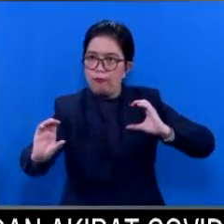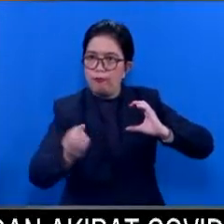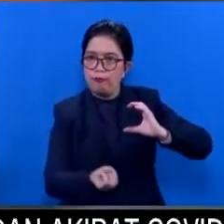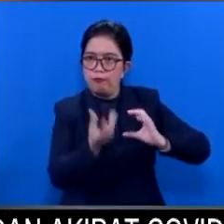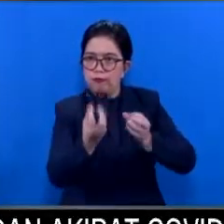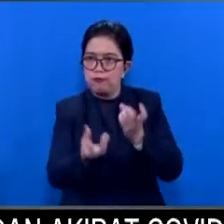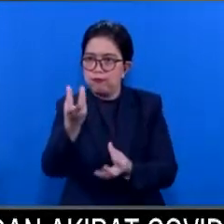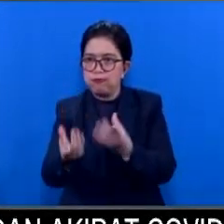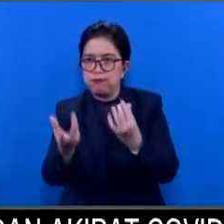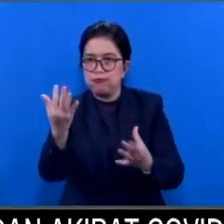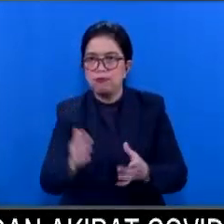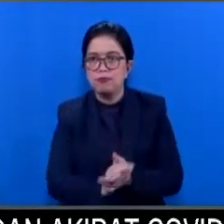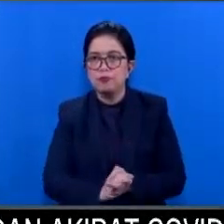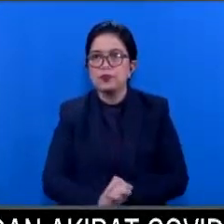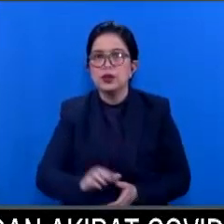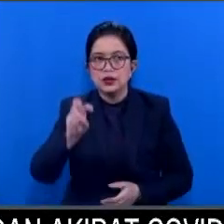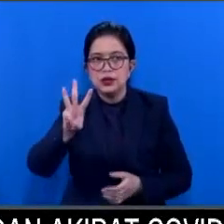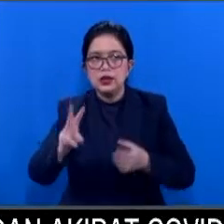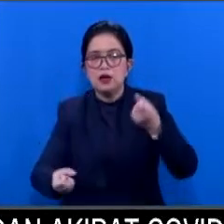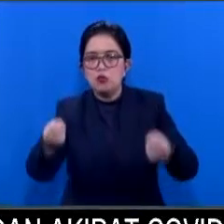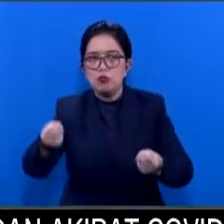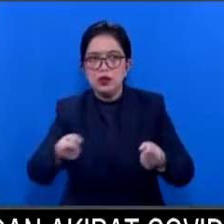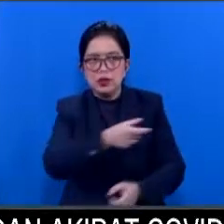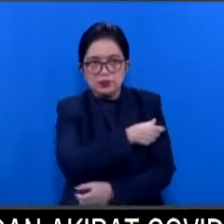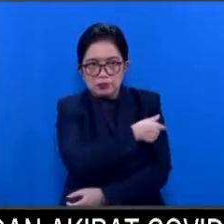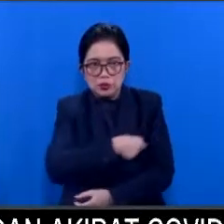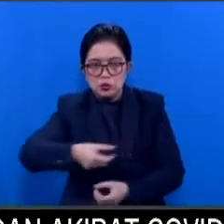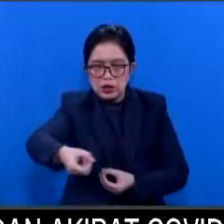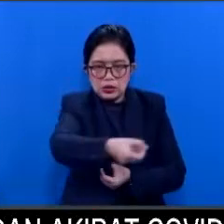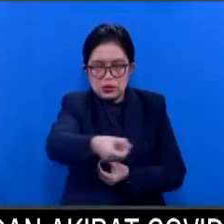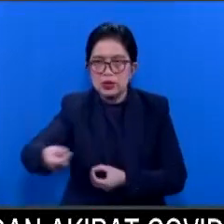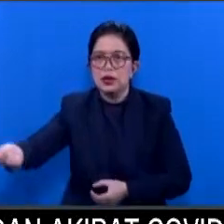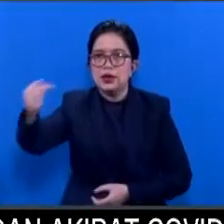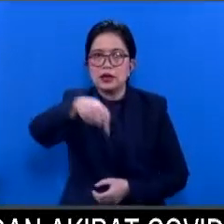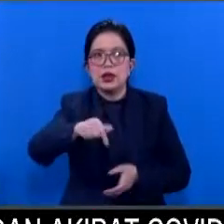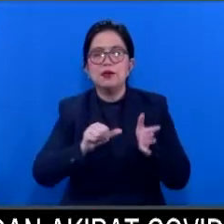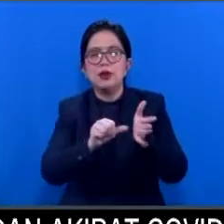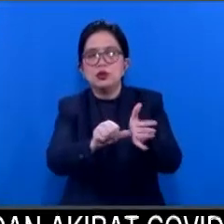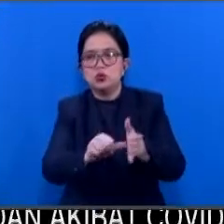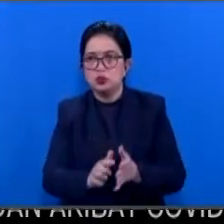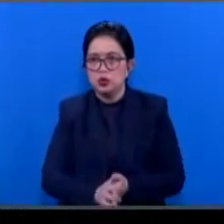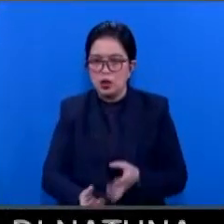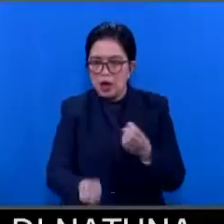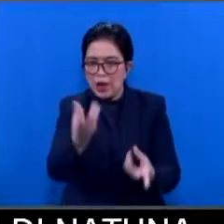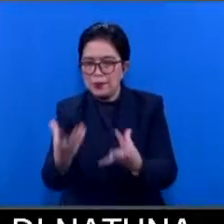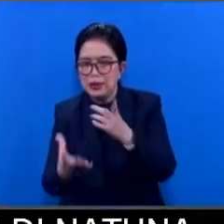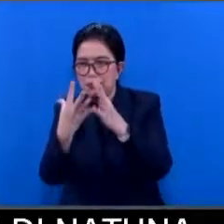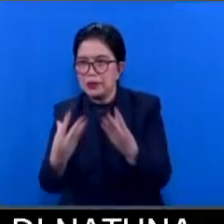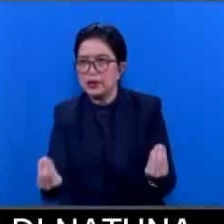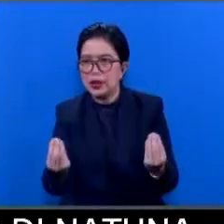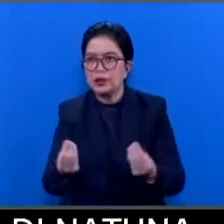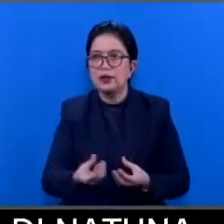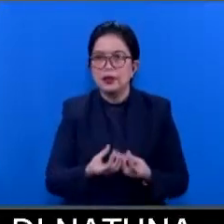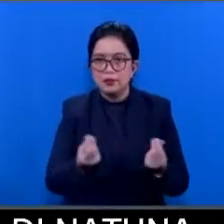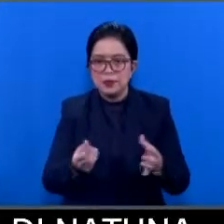paket. Sebanyak 3 unit mobil pemadam kebakaran Kabupaten Serang pun diterjunkan. Setelah api berhasil dipadamkan, hanya ada beberapa